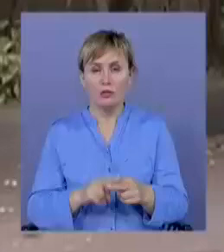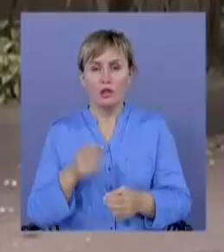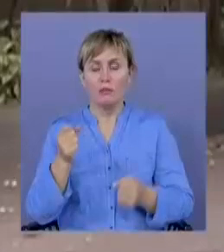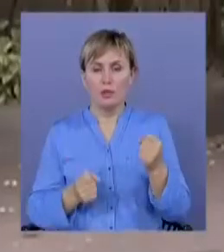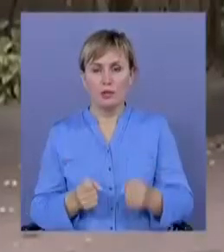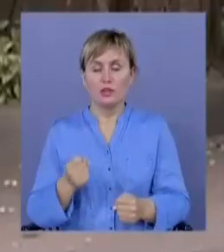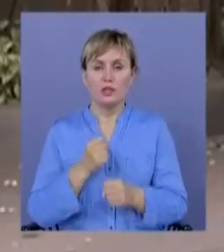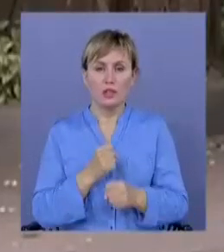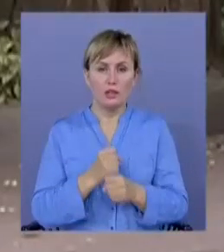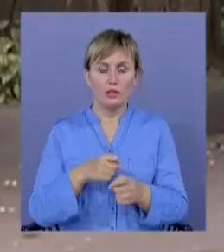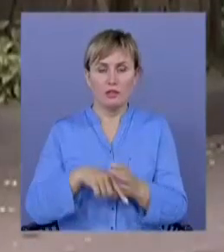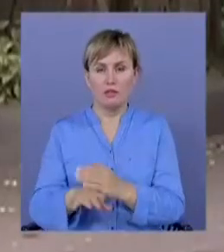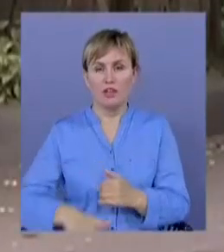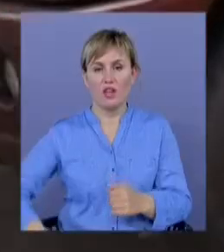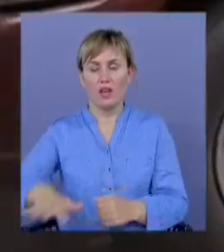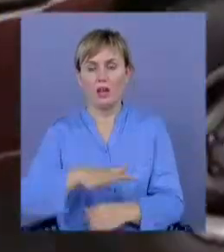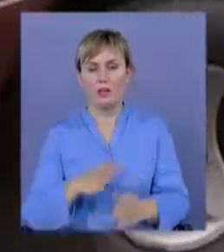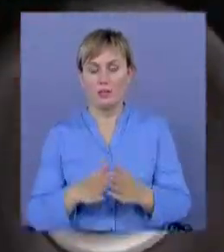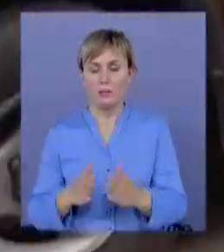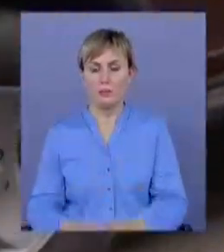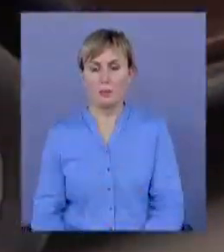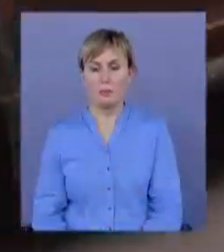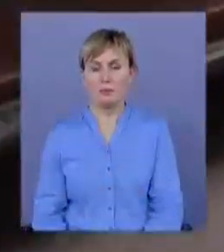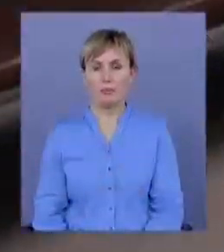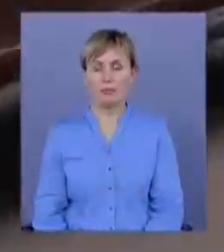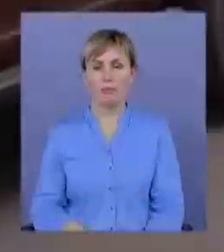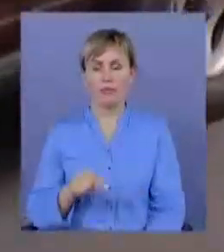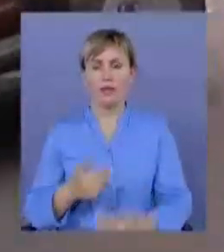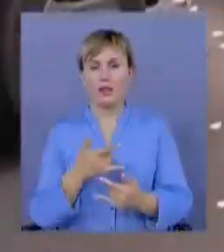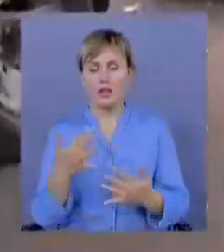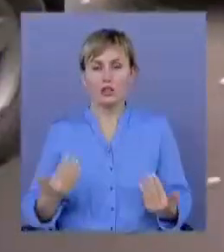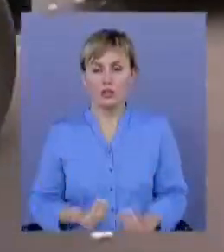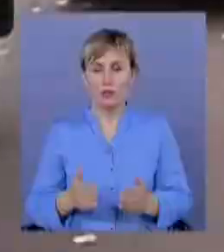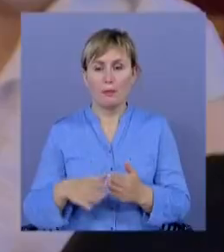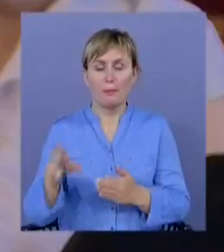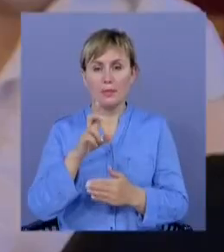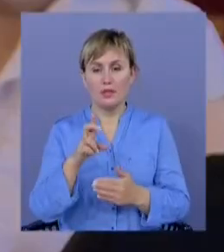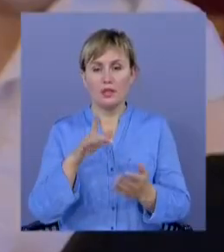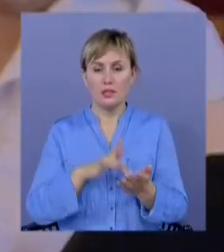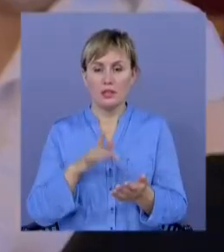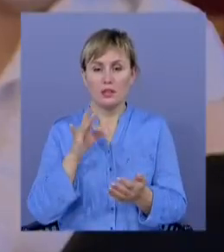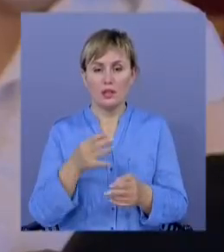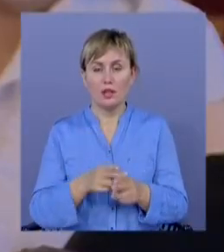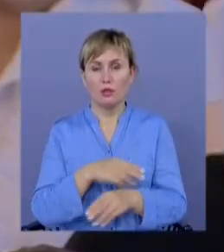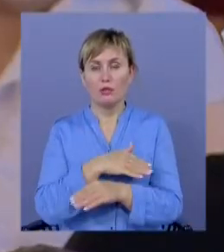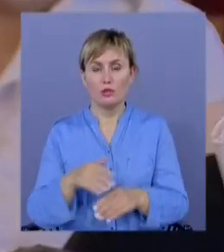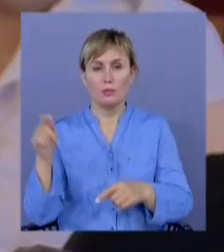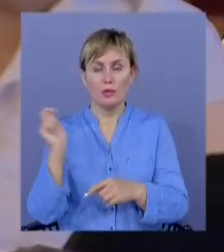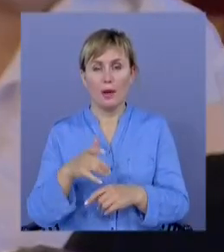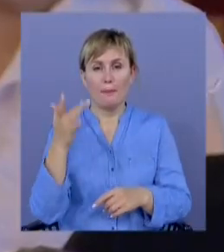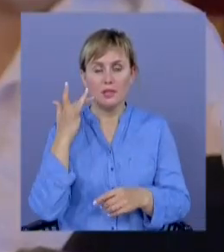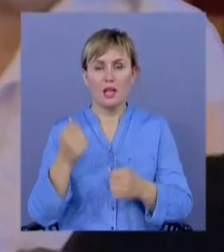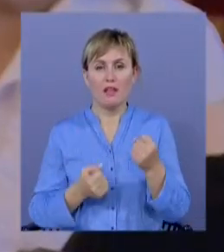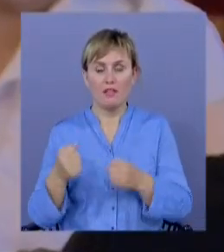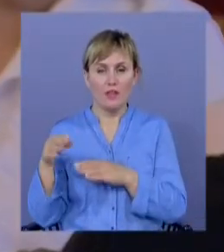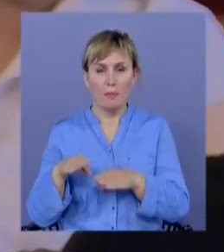автовладельцы устраивают прямо во дворах. В квартале всего несколько жилых домов, остальное бизнес-центры. И на эту улицу приезжают постоянно